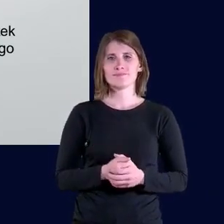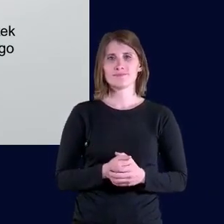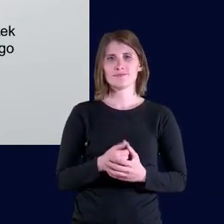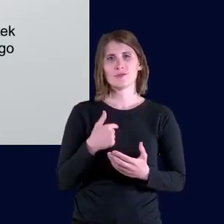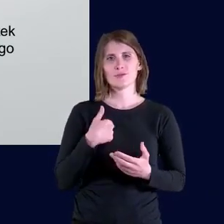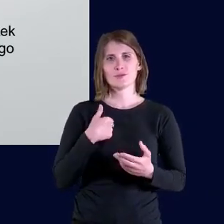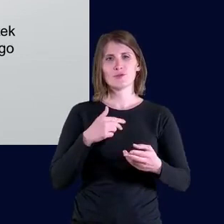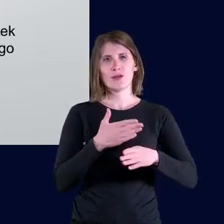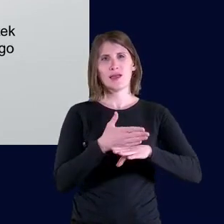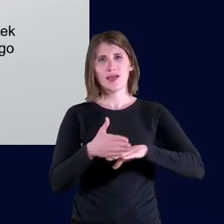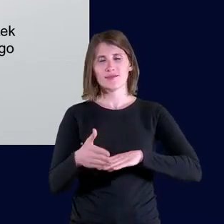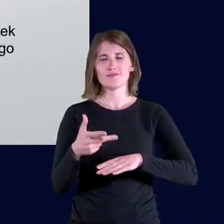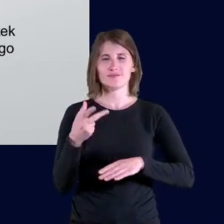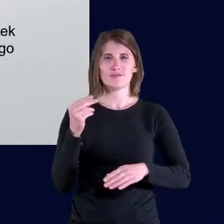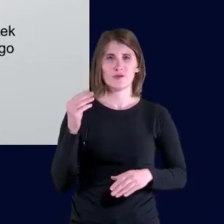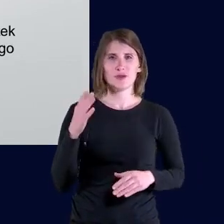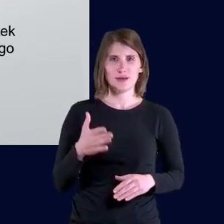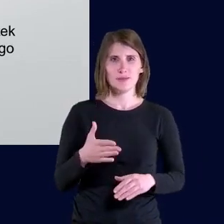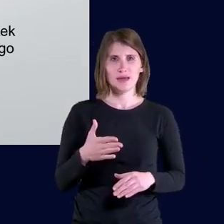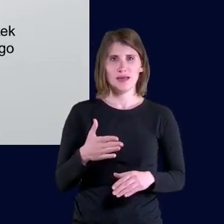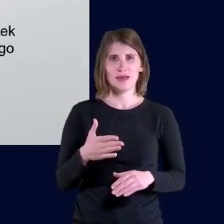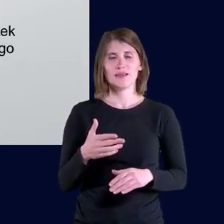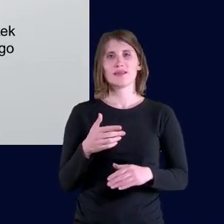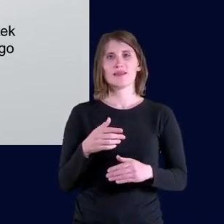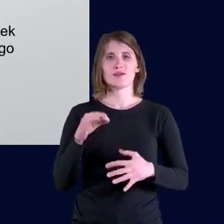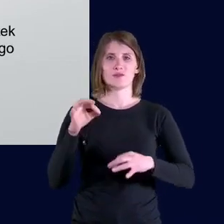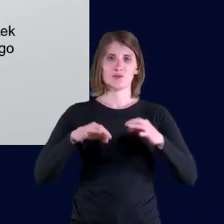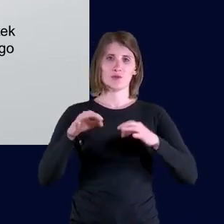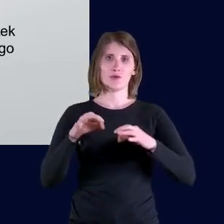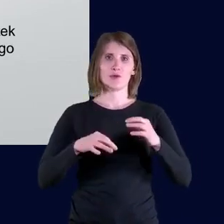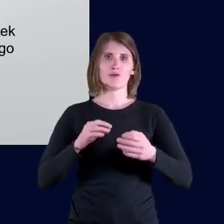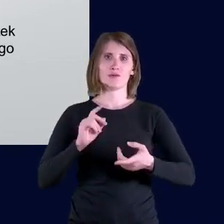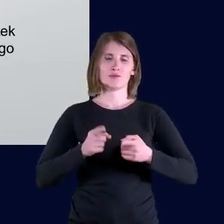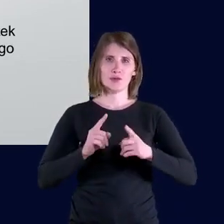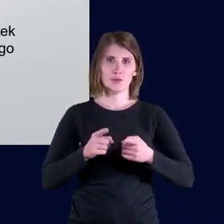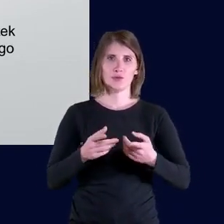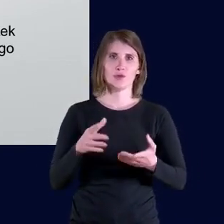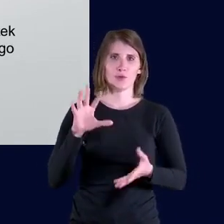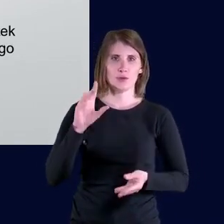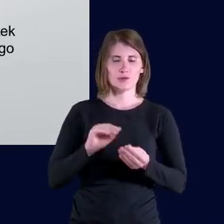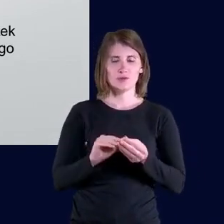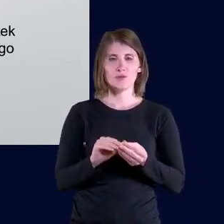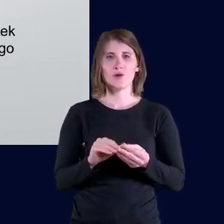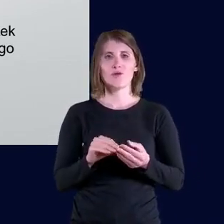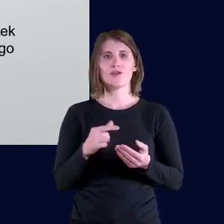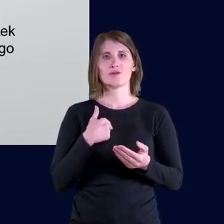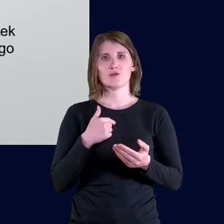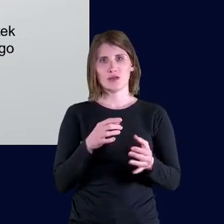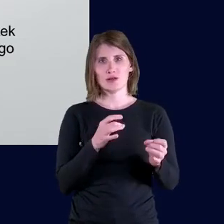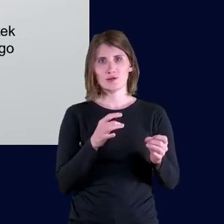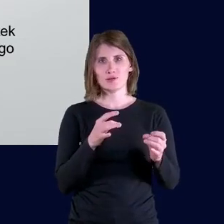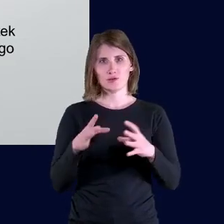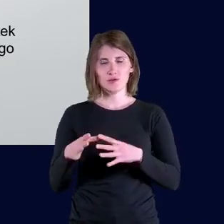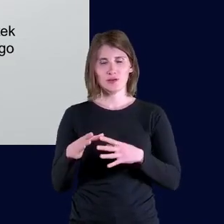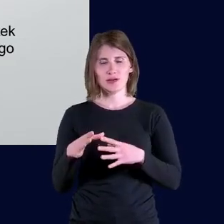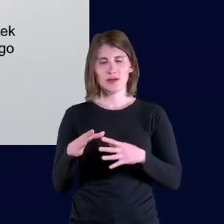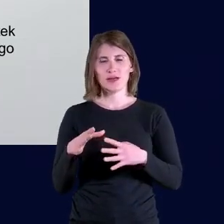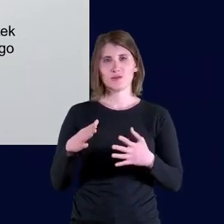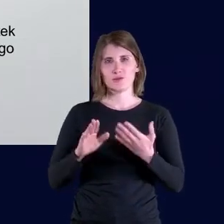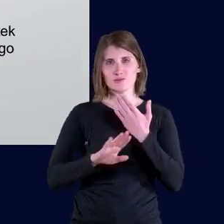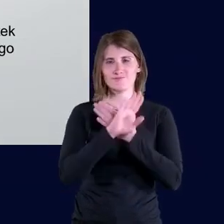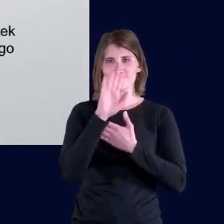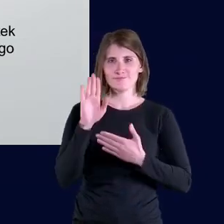żeby tam konferencji też można było spokojnie podsumować przejdę do swojego